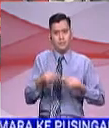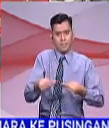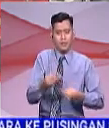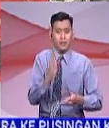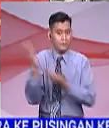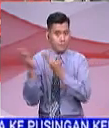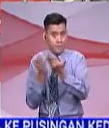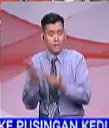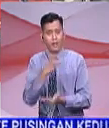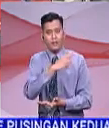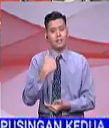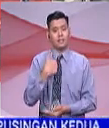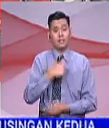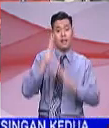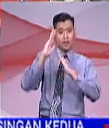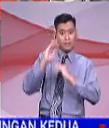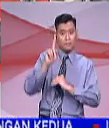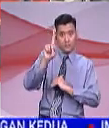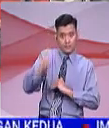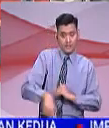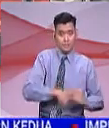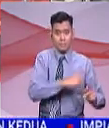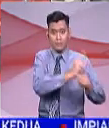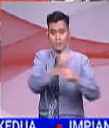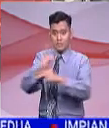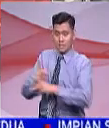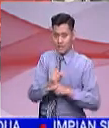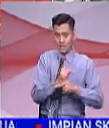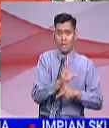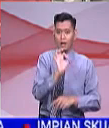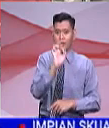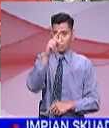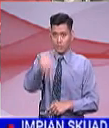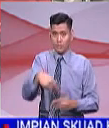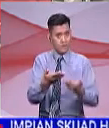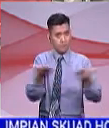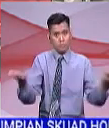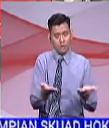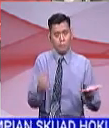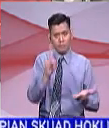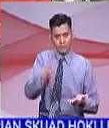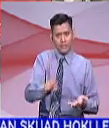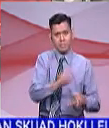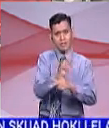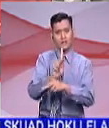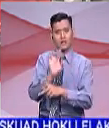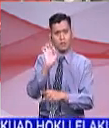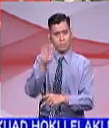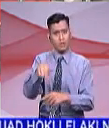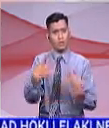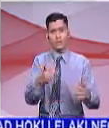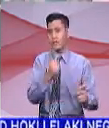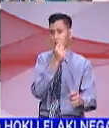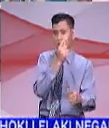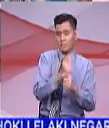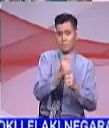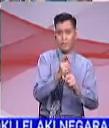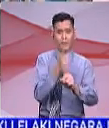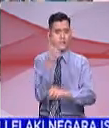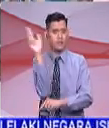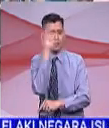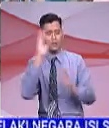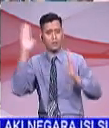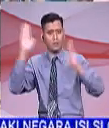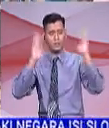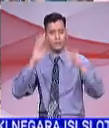itu patuhi SOP dan ikut arahan apa yang ditetapkan oleh Kerajaan Malaysia ataupun KKM lah. Kami